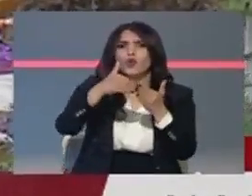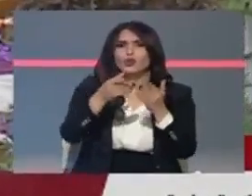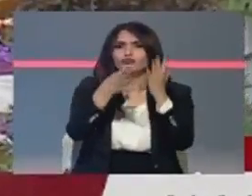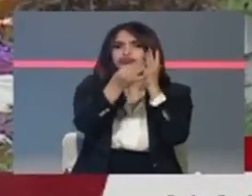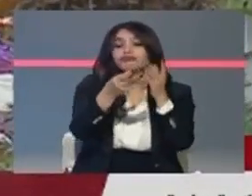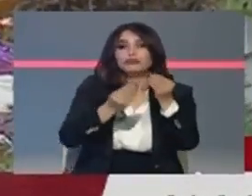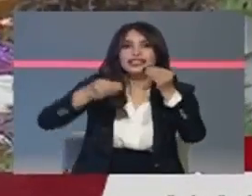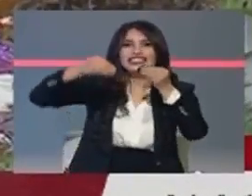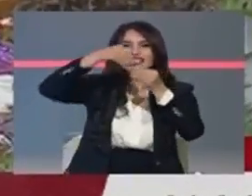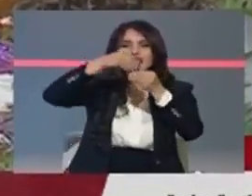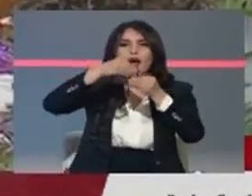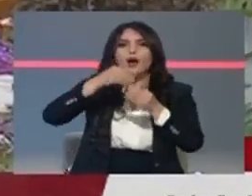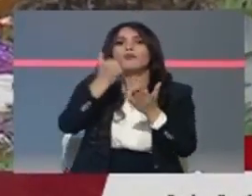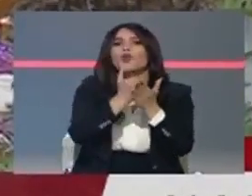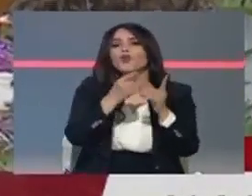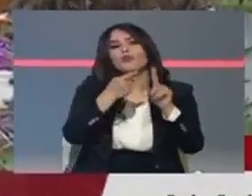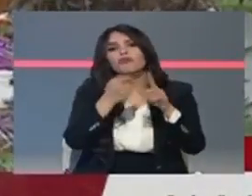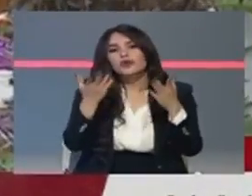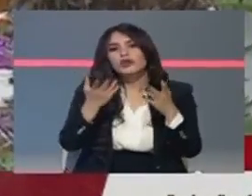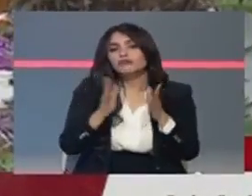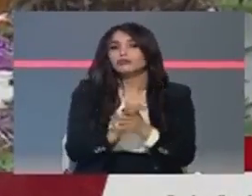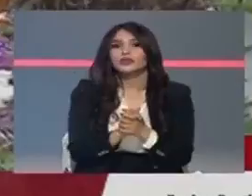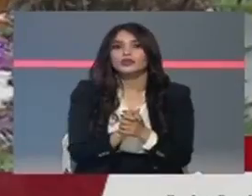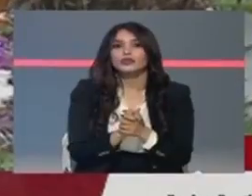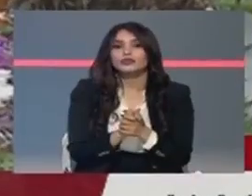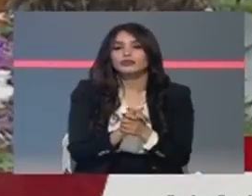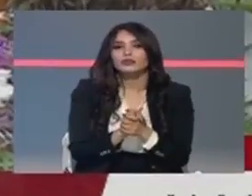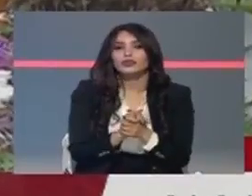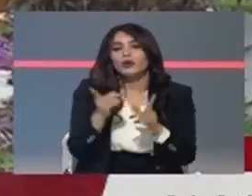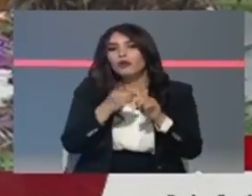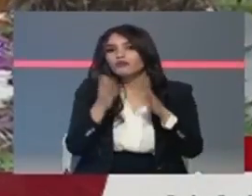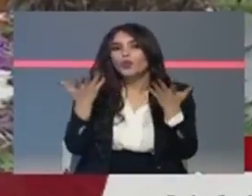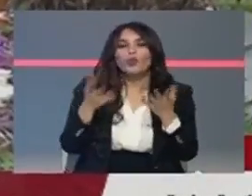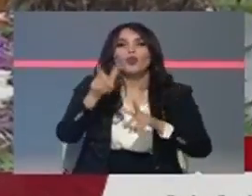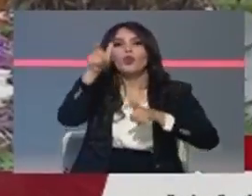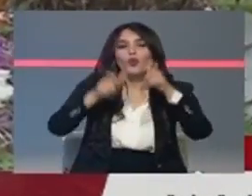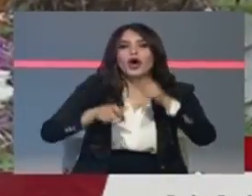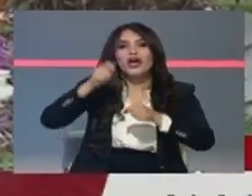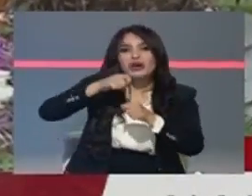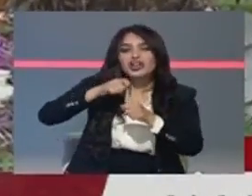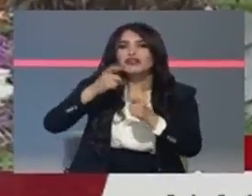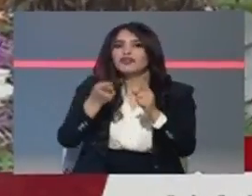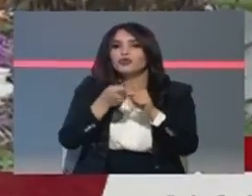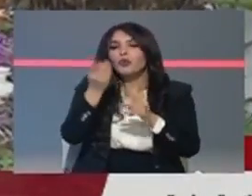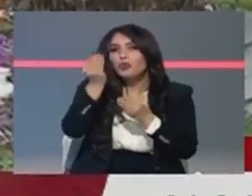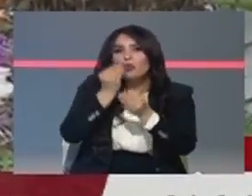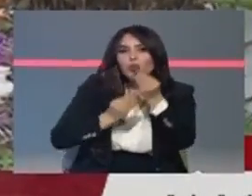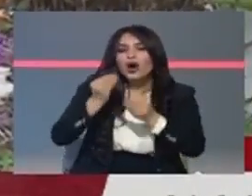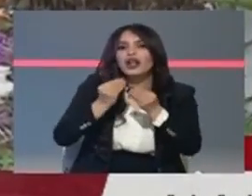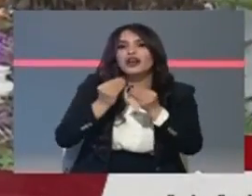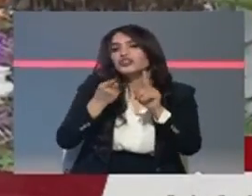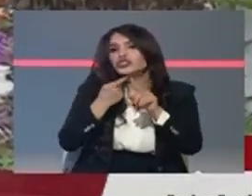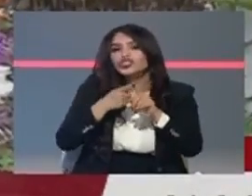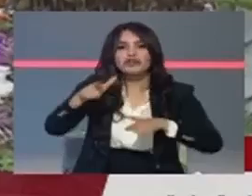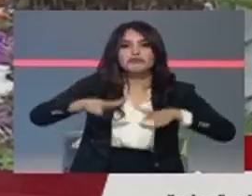الكراءات على الشعب التونسي الكل، لأنه الناس سوى حرفي أو مؤسسة حرفية أو حتى إنسان كاري إذا